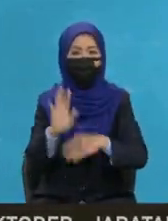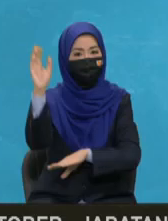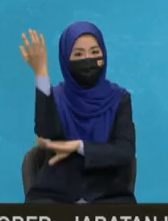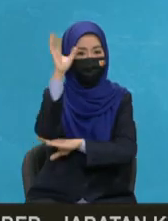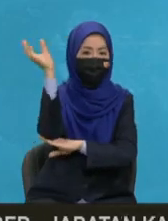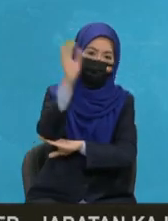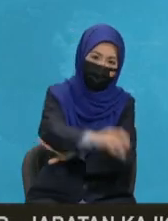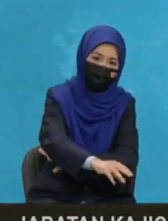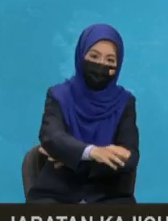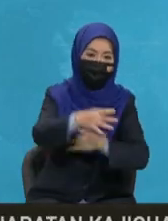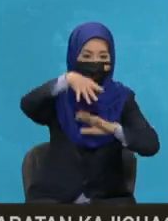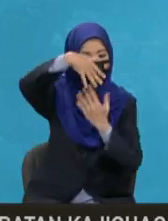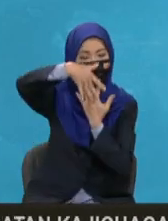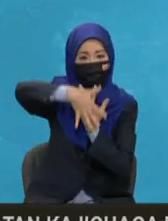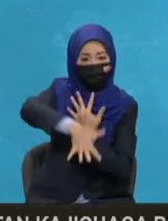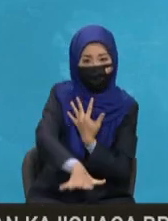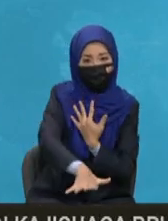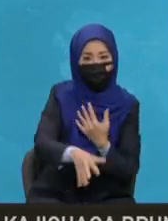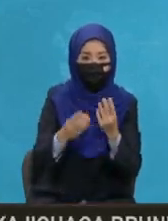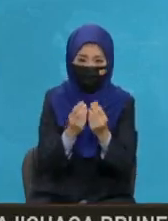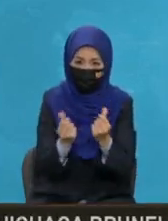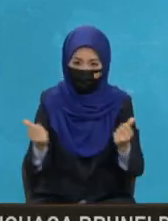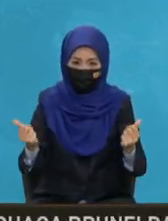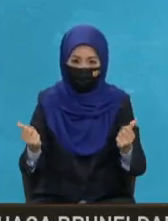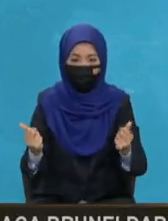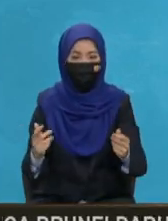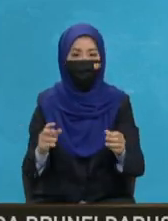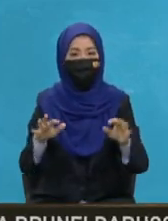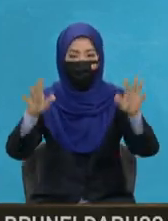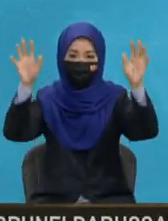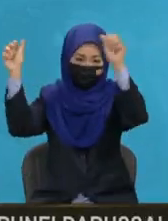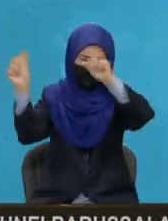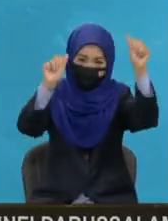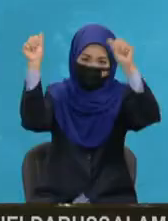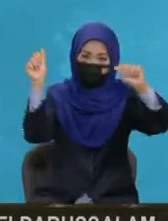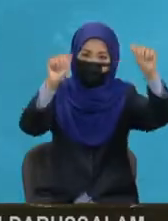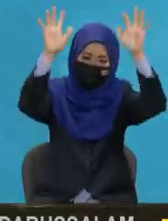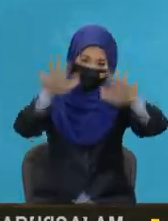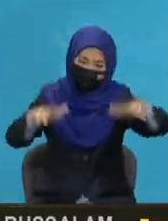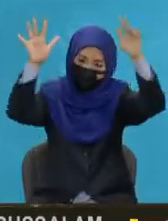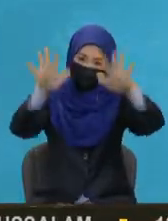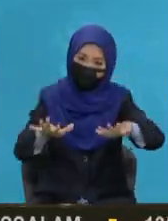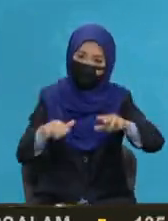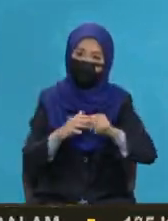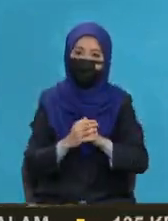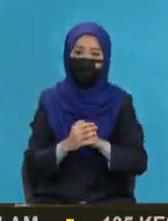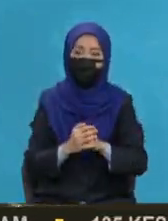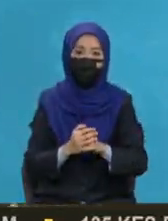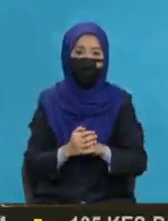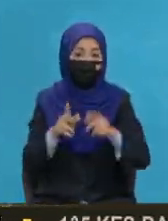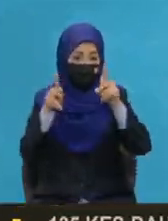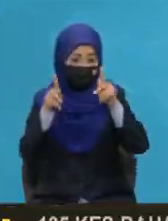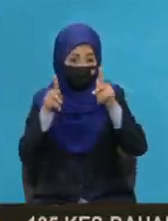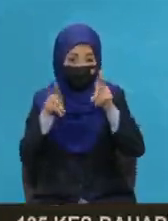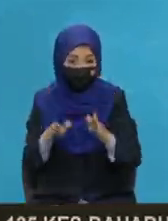tumpang dan panah susur Hai semasa keadaan berangin dan hujan berpanjangan jadinya